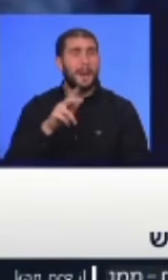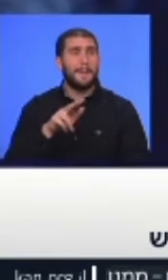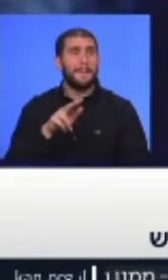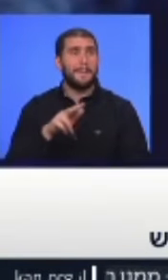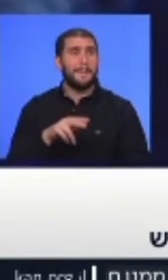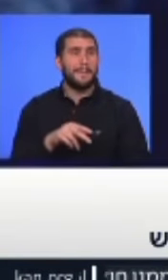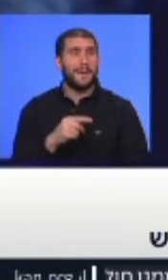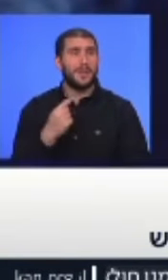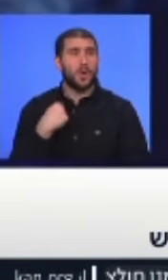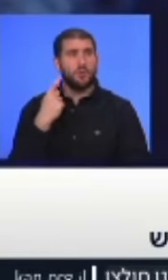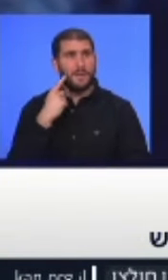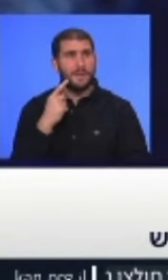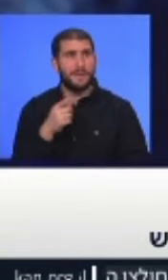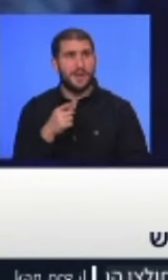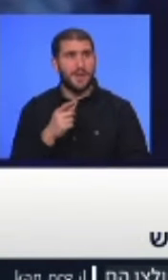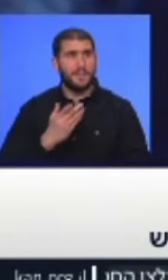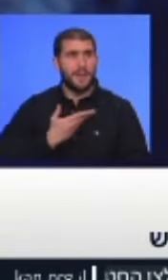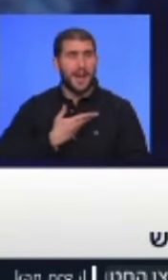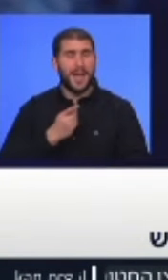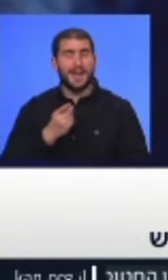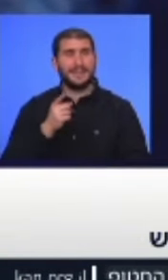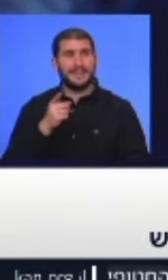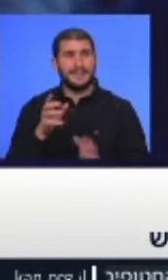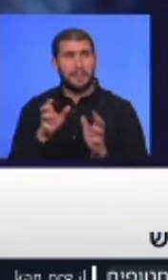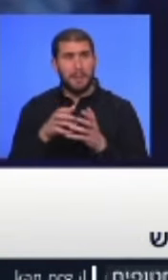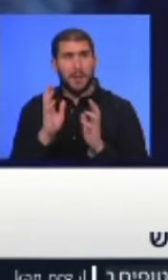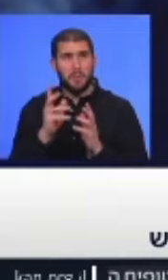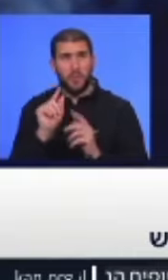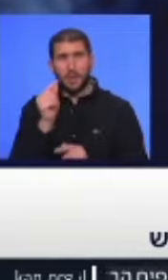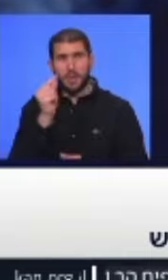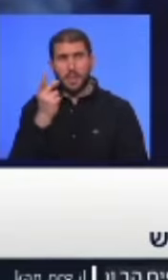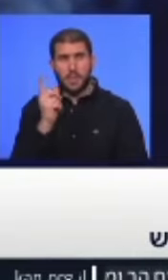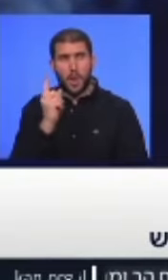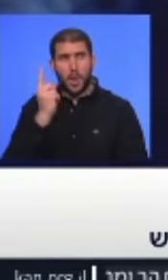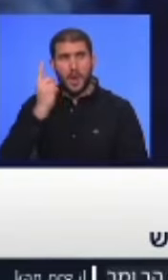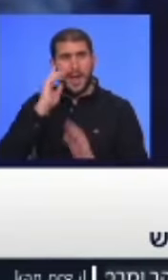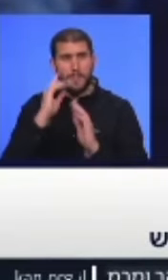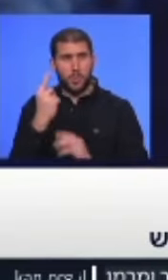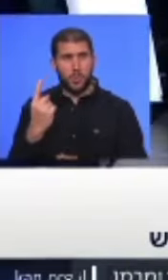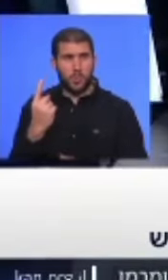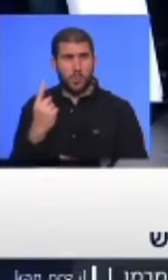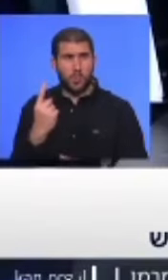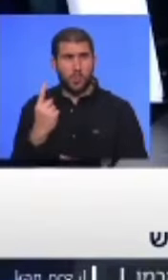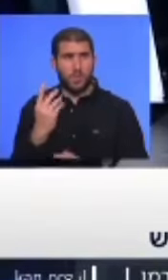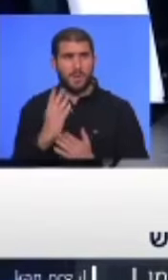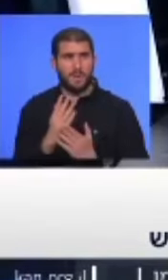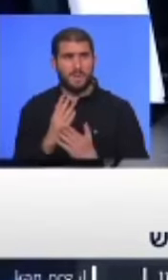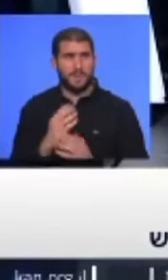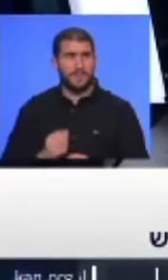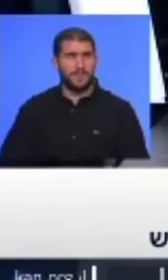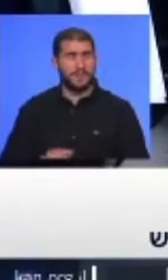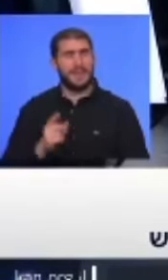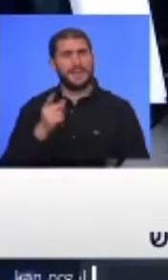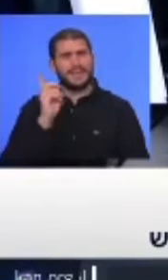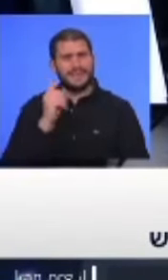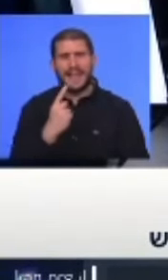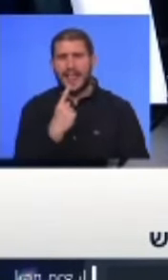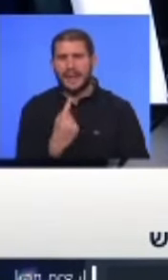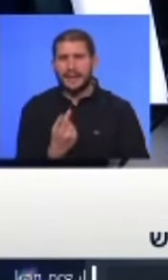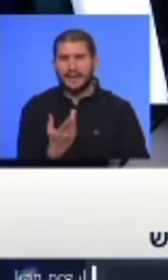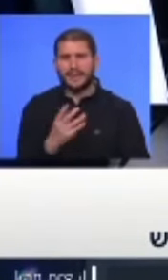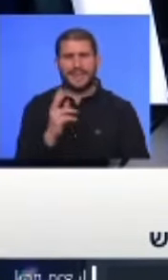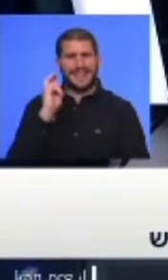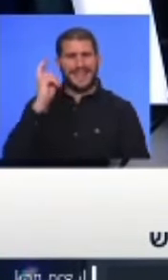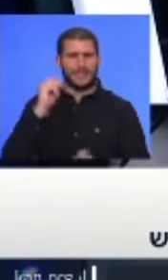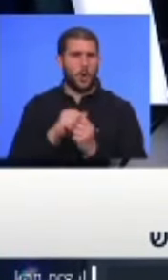יותר מכפי שהם מקבלים. זה פלח מאוד קטן. הם לא תיארו לעצמם שיספגו כזה דבר. אתה היית צריך להגיד, אתה, בני גנץ, או כל